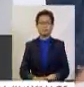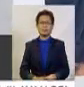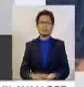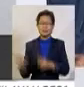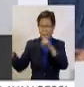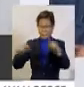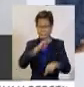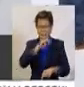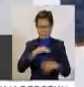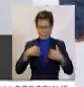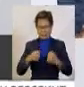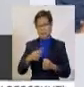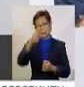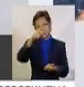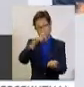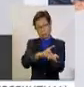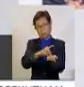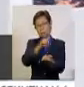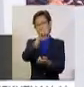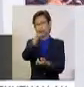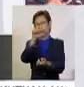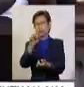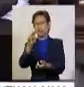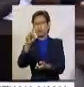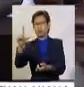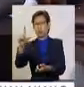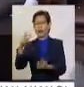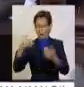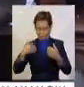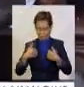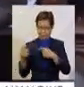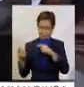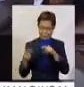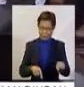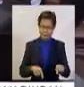Menteri Kesihatan Datuk Seri Dr. Zulkifli Ahmad.